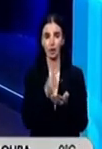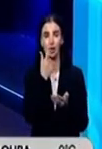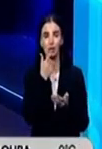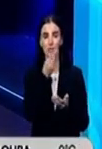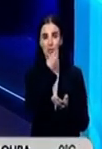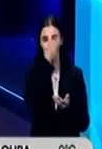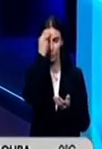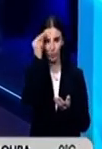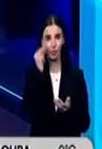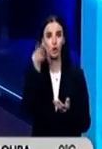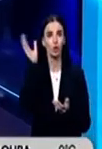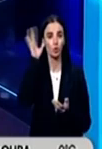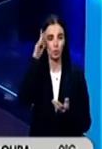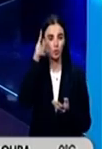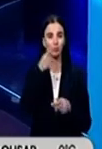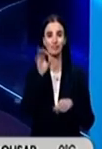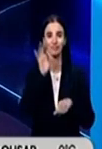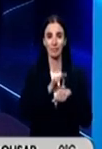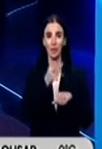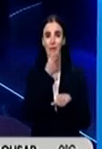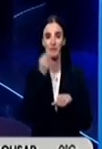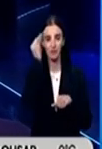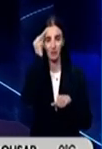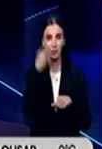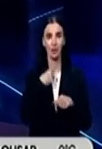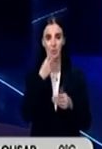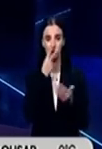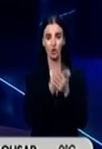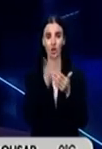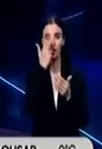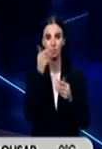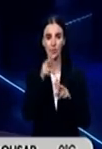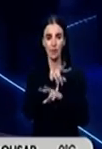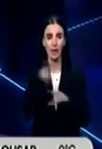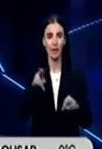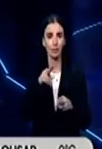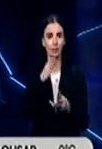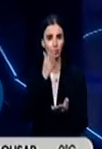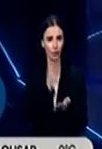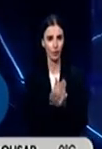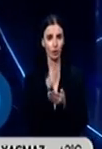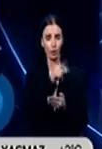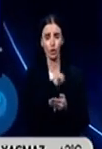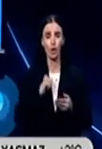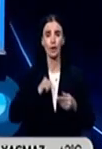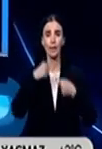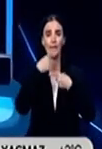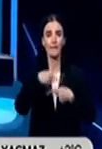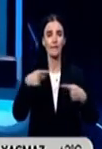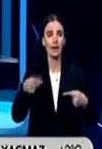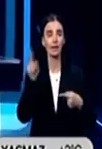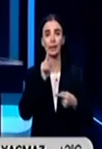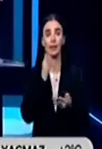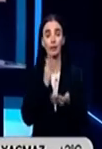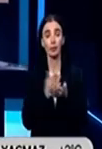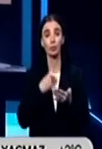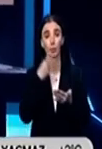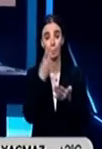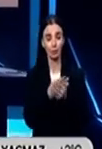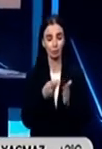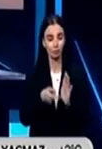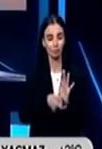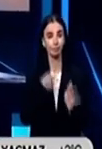mövsimi qripdən ayırmaqda çətinlik çəkirlər. Simptomları bənzəyən xəstəlikləri bir-birindən əsas fərqləndirən əlamətlər bəs